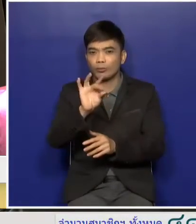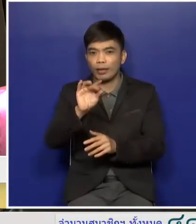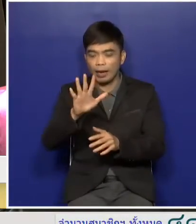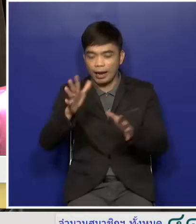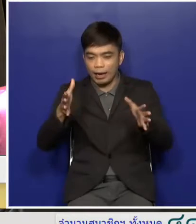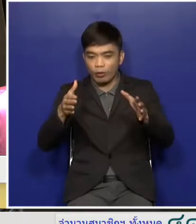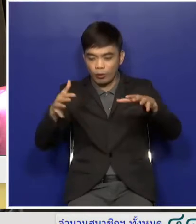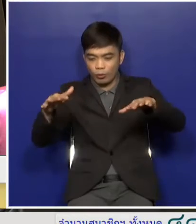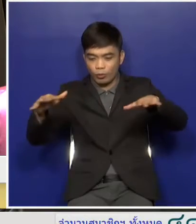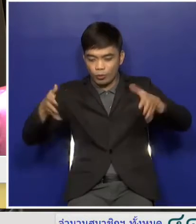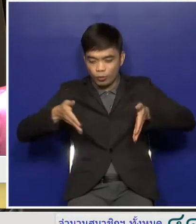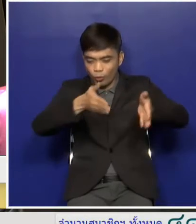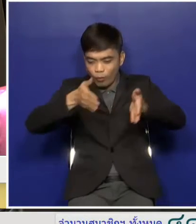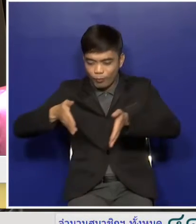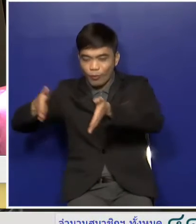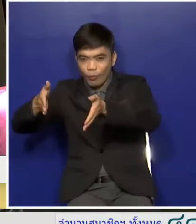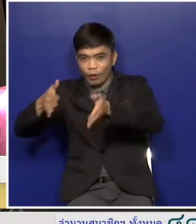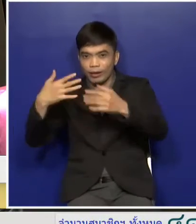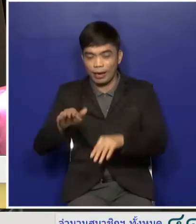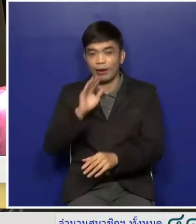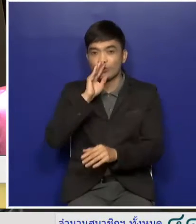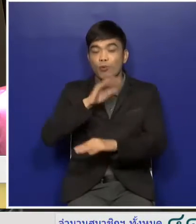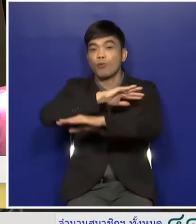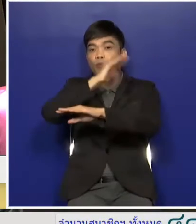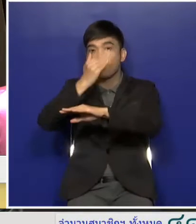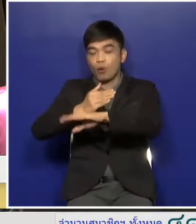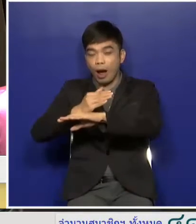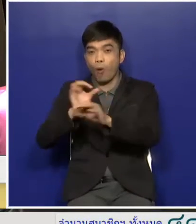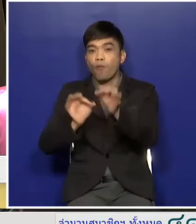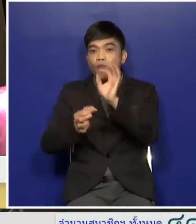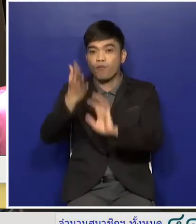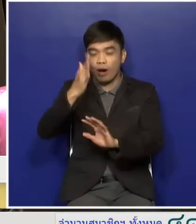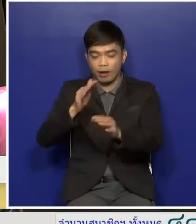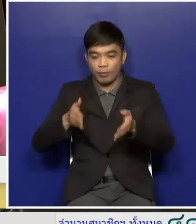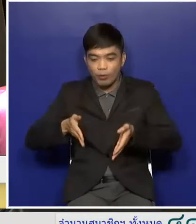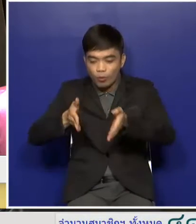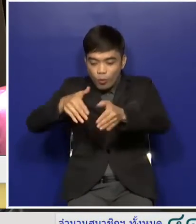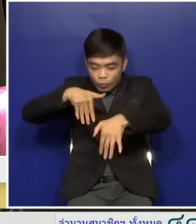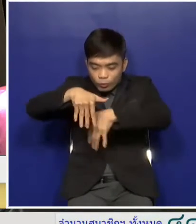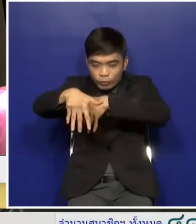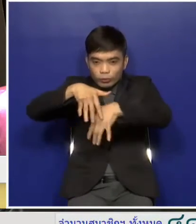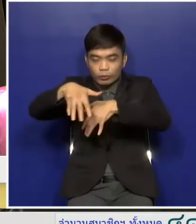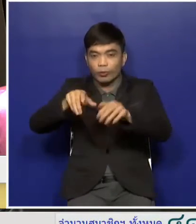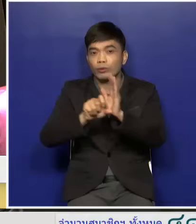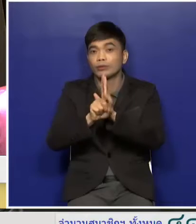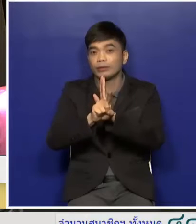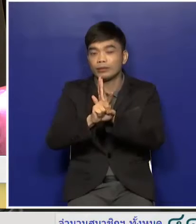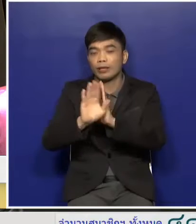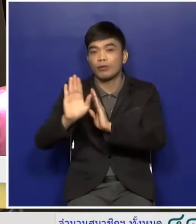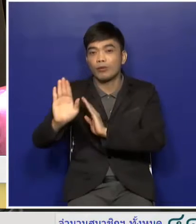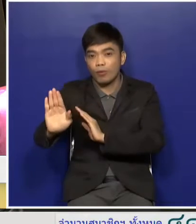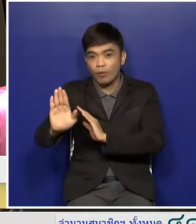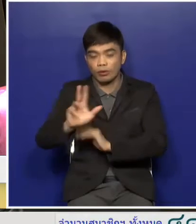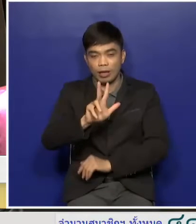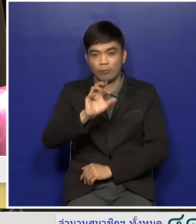อำเภอรทลักษ์และอเส้นหนคถนนทางผเขาไฟเป็ถนนทางหลวงชนบท ศิษยเกต 3040ซึ่